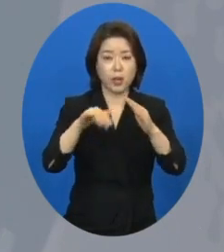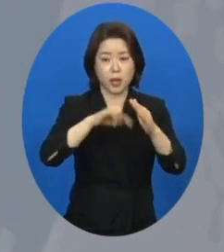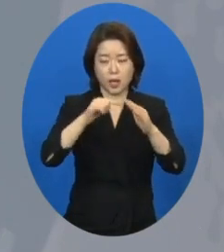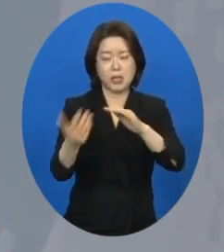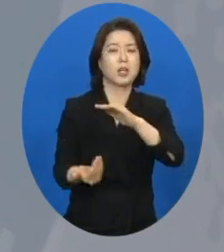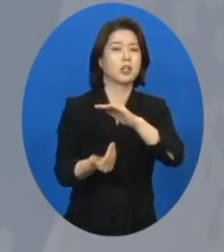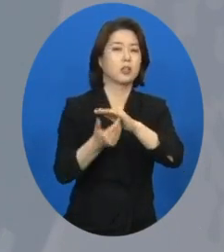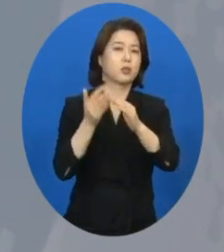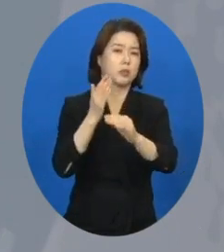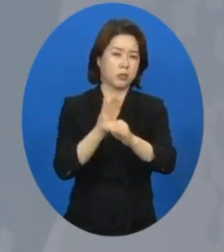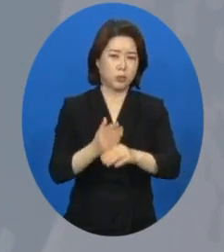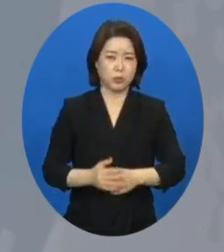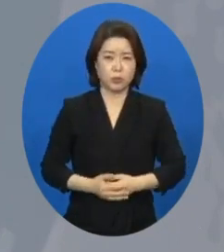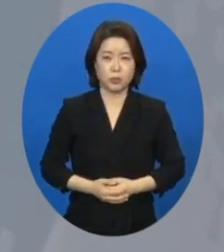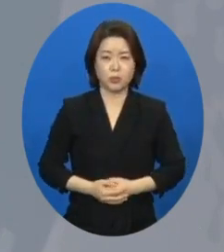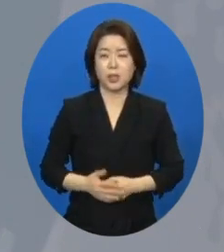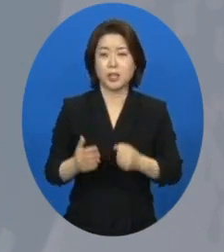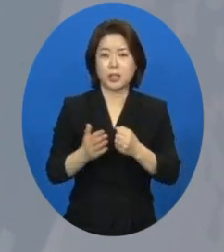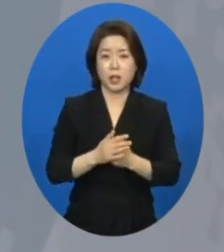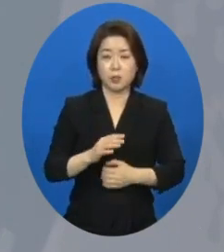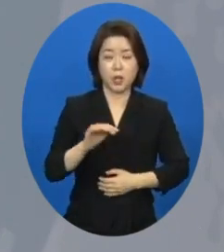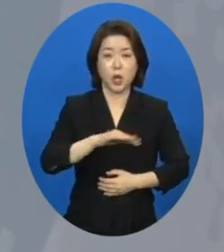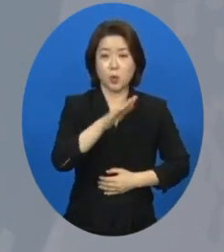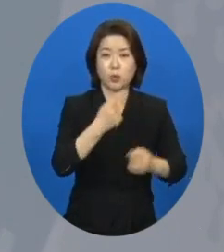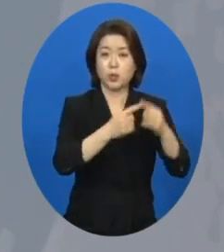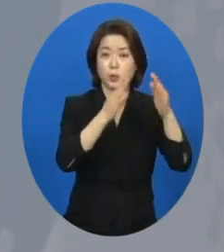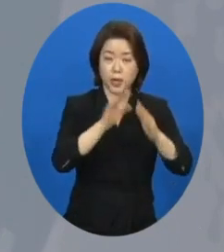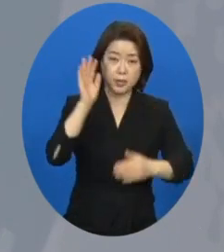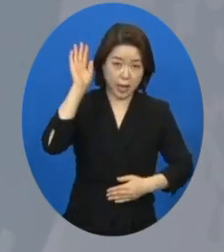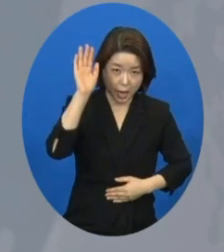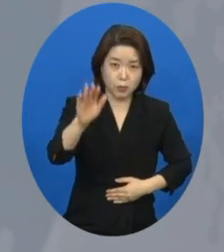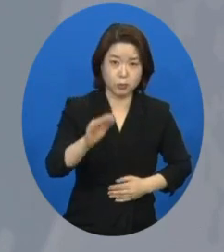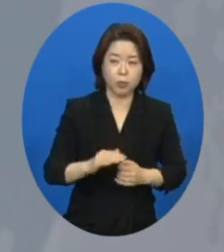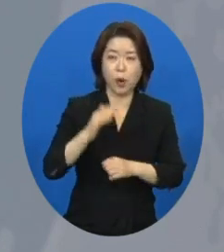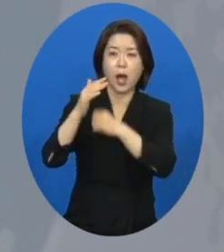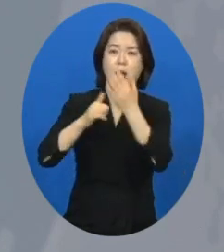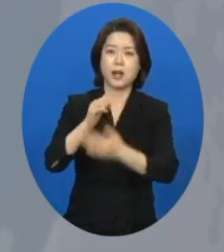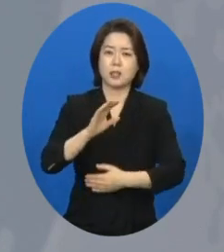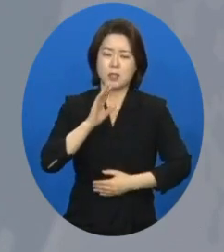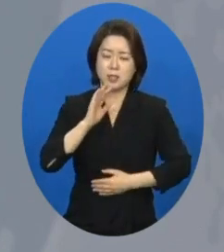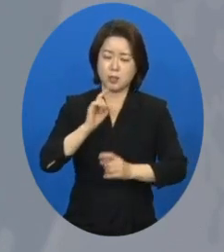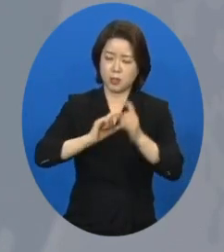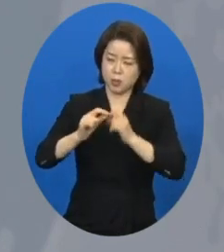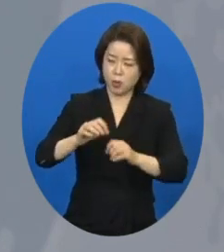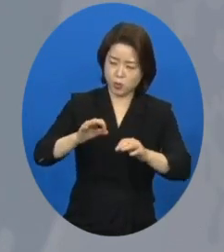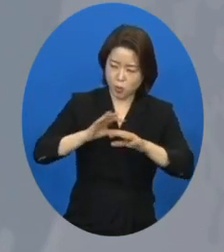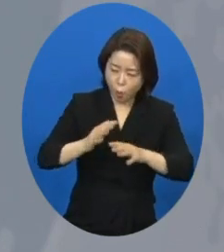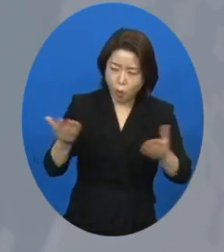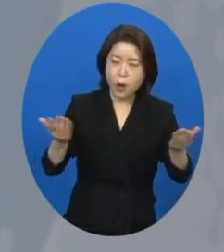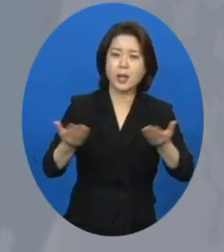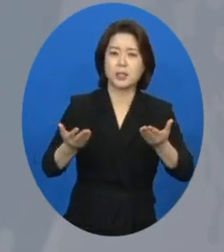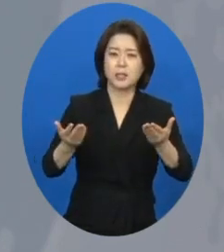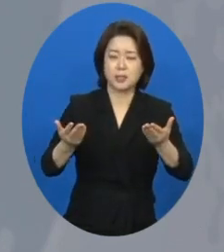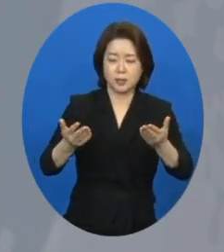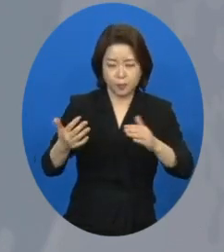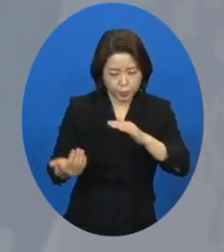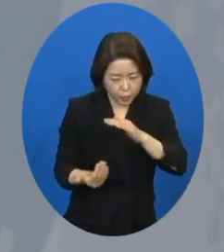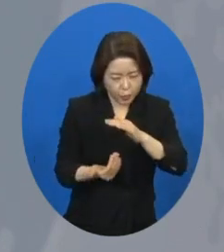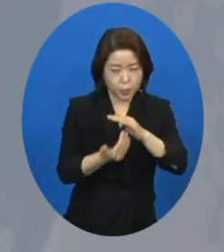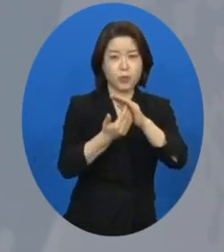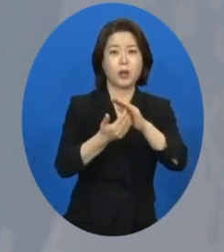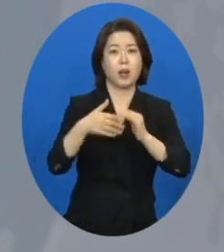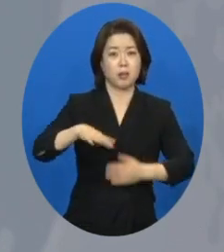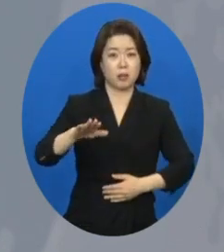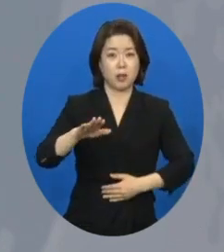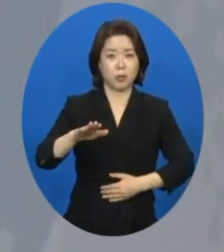있잖아요. 그러니 선한 목자 교회는 앞으로 하나님께서 정말 더 놀라운 일들을 이루어 가실 것이라고